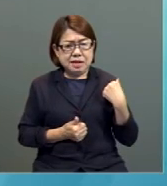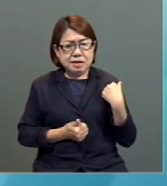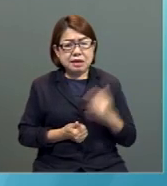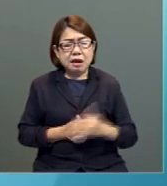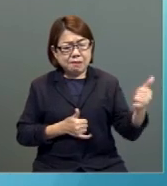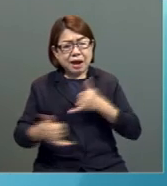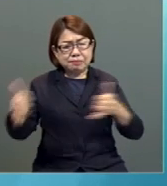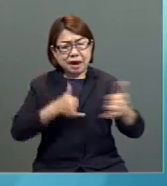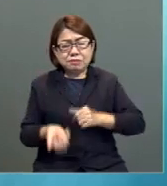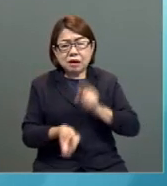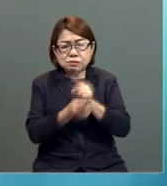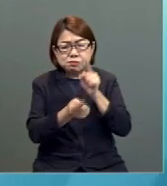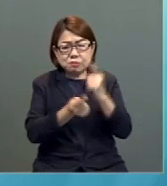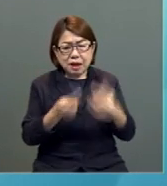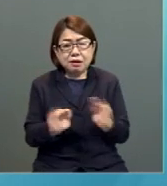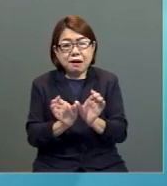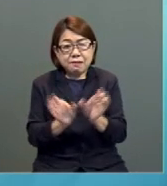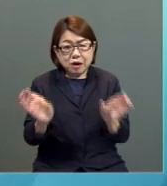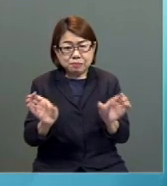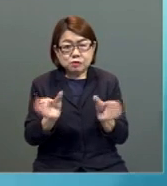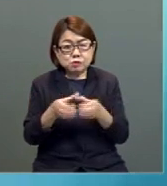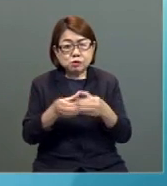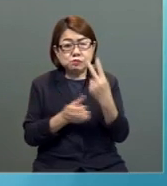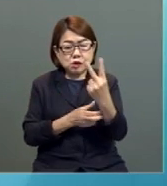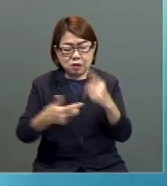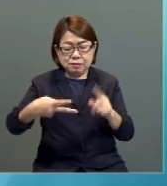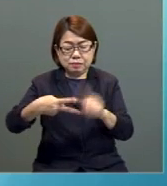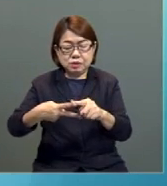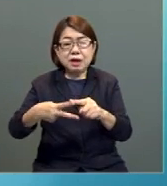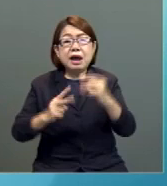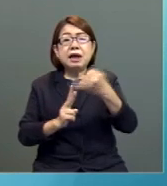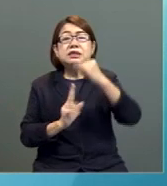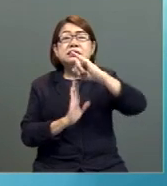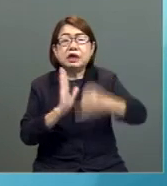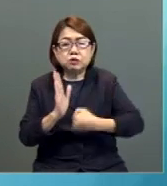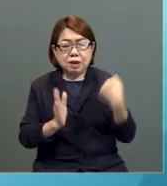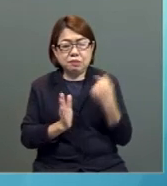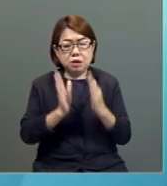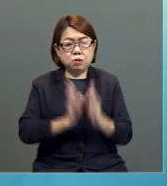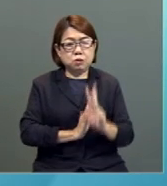มีระบบของเรานั้นเป็นอย่างไรนะครับแล้วเราก็ดำเนินการกันได้อย่างที่เราได้พูดคุยกันผลของการดำเนินการนะครับที่นำโดยท่านเลขาธิการสภาความมั่นคงแห่งชาติพลเอกสมศักดิ์รุ่งสิตาและก็ท่านพลเอกพรพิพัฒน์เบญญศรีนะครับผู้บัญชาการทหารสูงสุดถึงได้รับมอบหมายเมื่อวานนี้นะครับได้รายงานท่านครับว่านะครับตัวเลขล่าสุดนะครับที่ได้เข้ามารายงานตัวแบ่งเป็น2กลุ่มนะครับกลุ่มยังอยู่ต่างจังหวัดนะครับมีทั้งหมด65